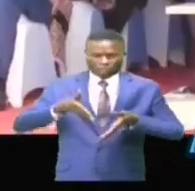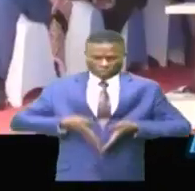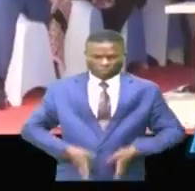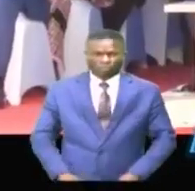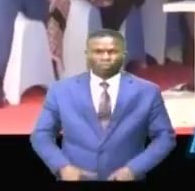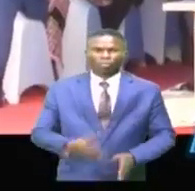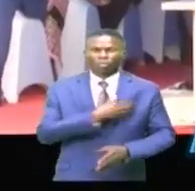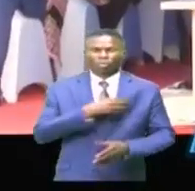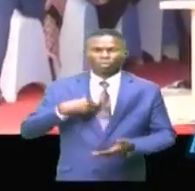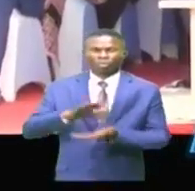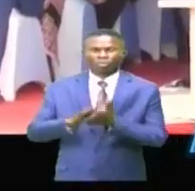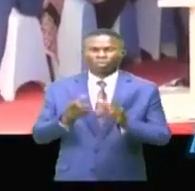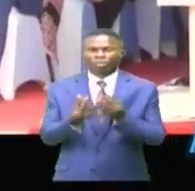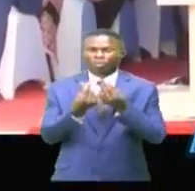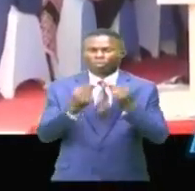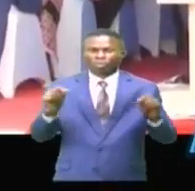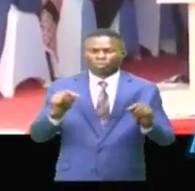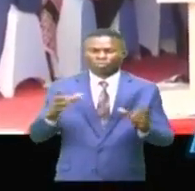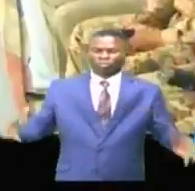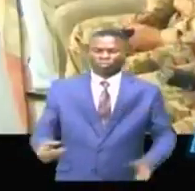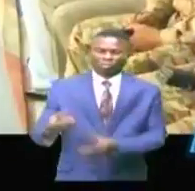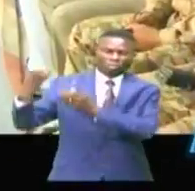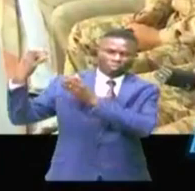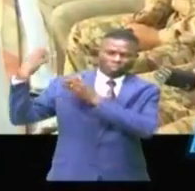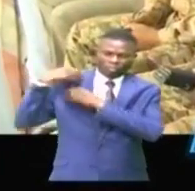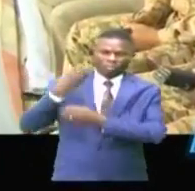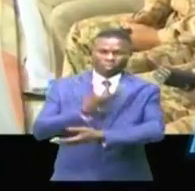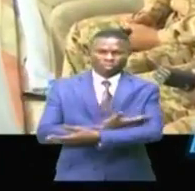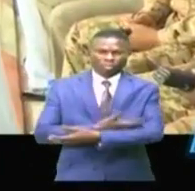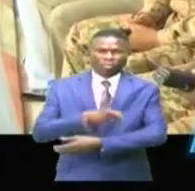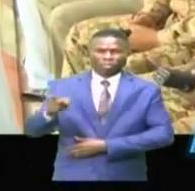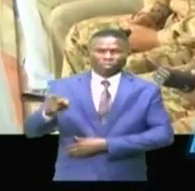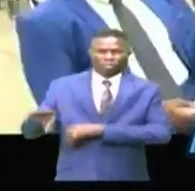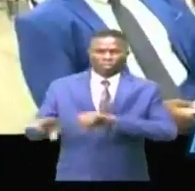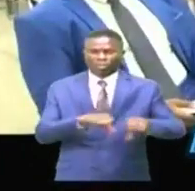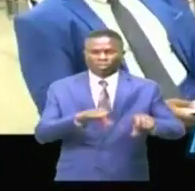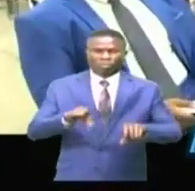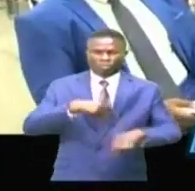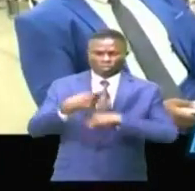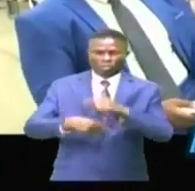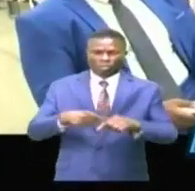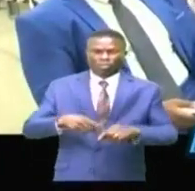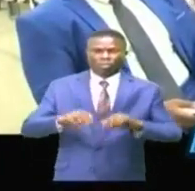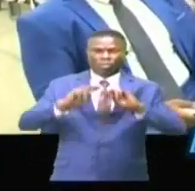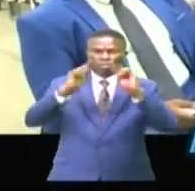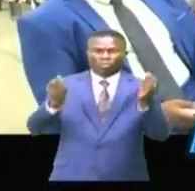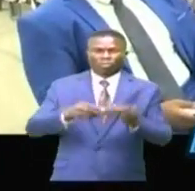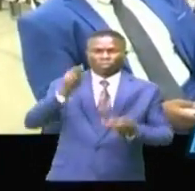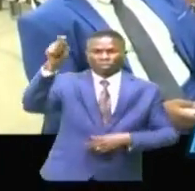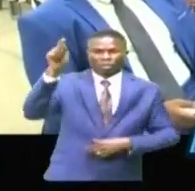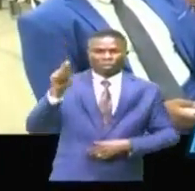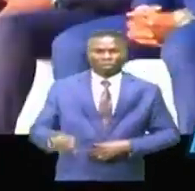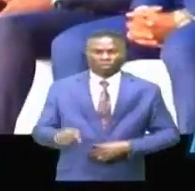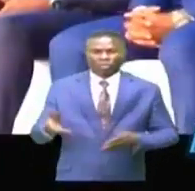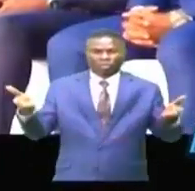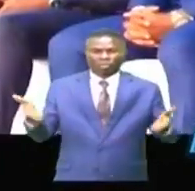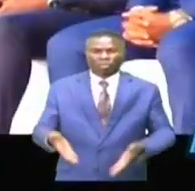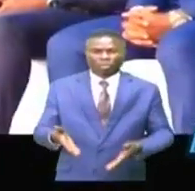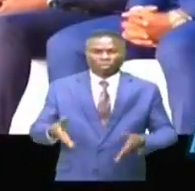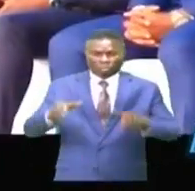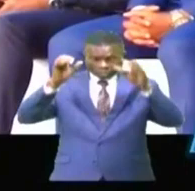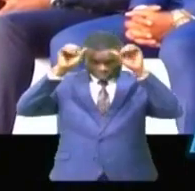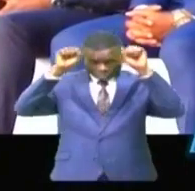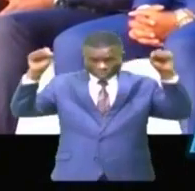maternité et la prise en charge du nouveau-né la cérémonie a été présidée à l'hôpital du camp militaire colonel tchaci en présence de